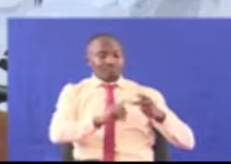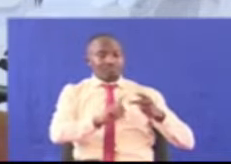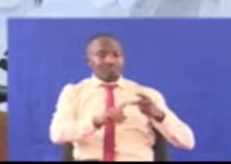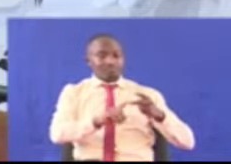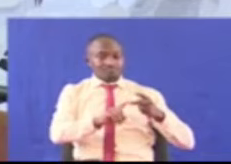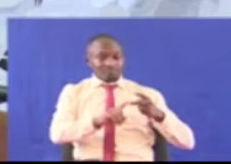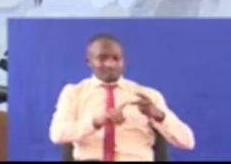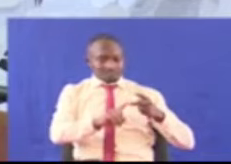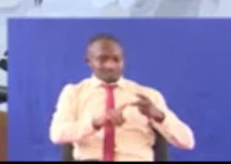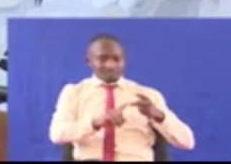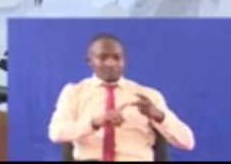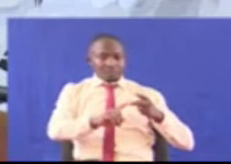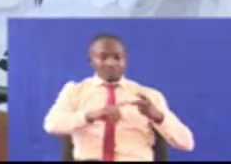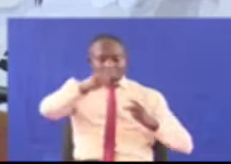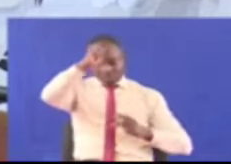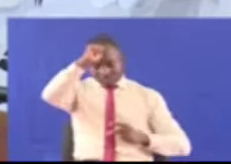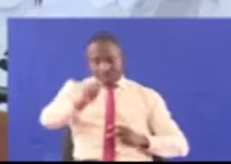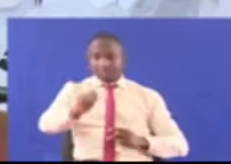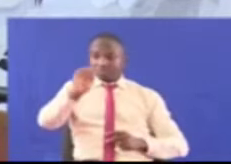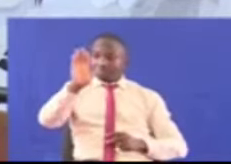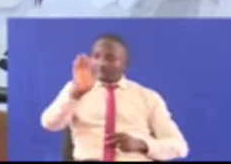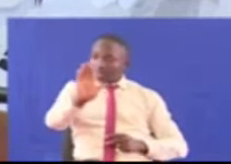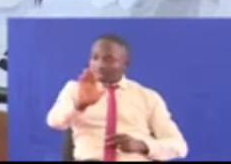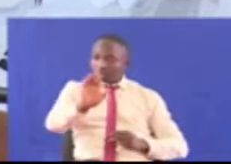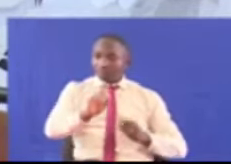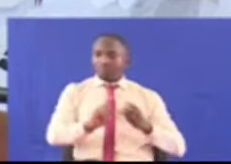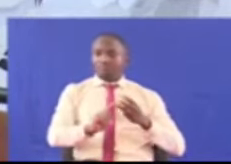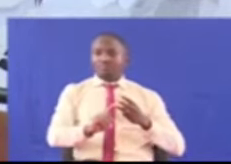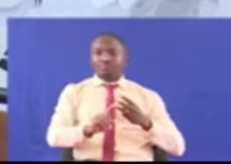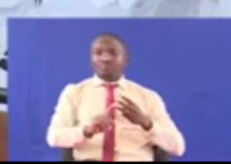kwa karisma yako.